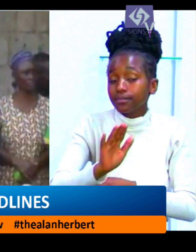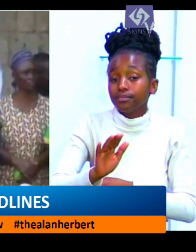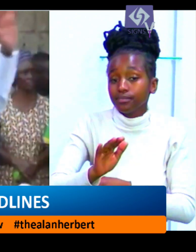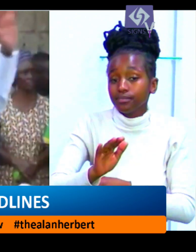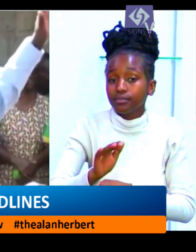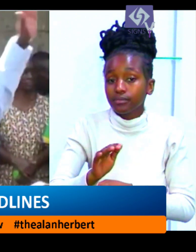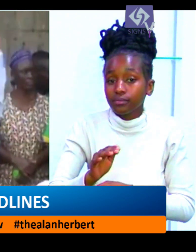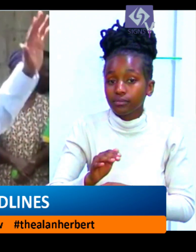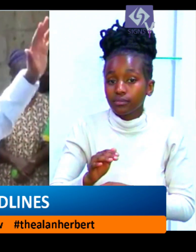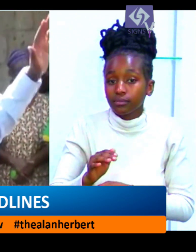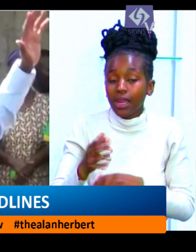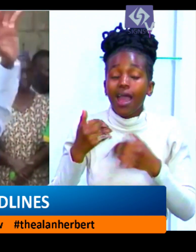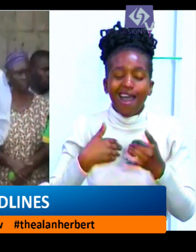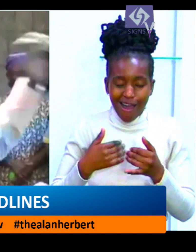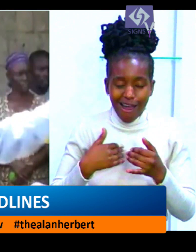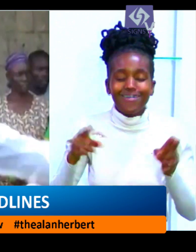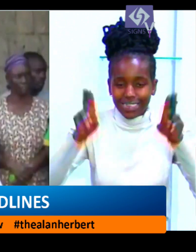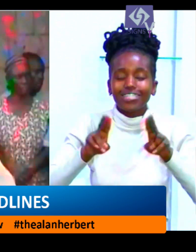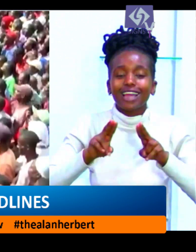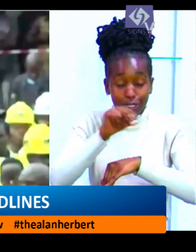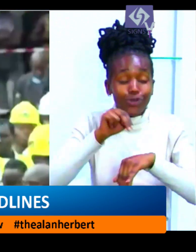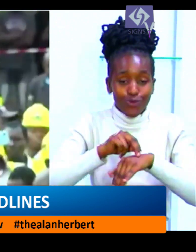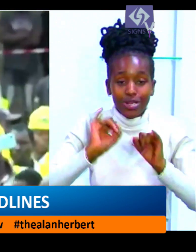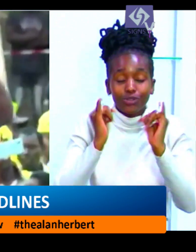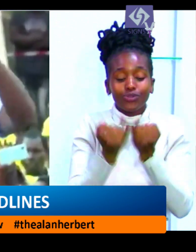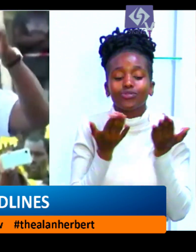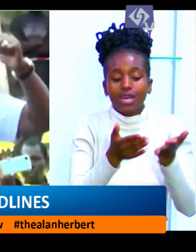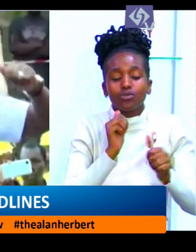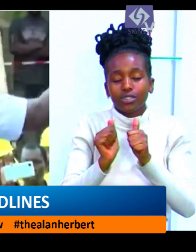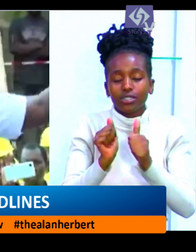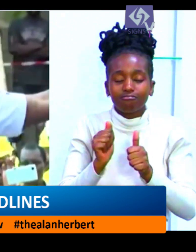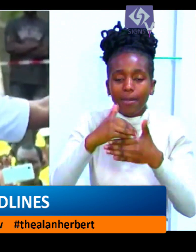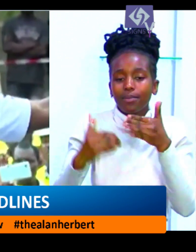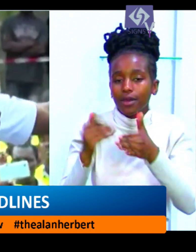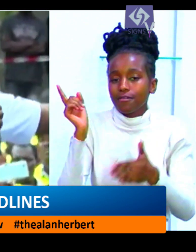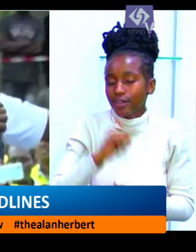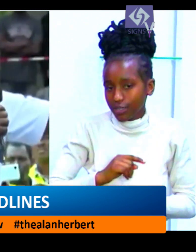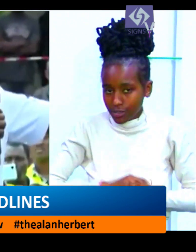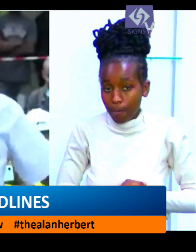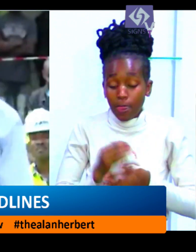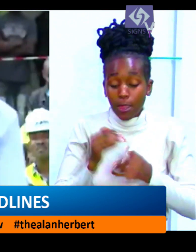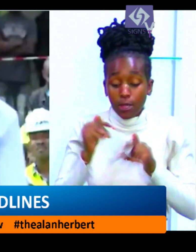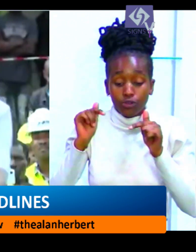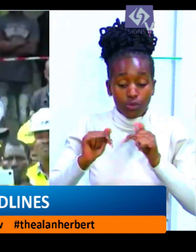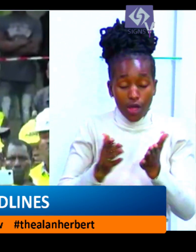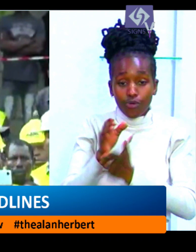employed 5,000 paia. Uhu kwa mwaka moja ameajiri walimu 55,000.